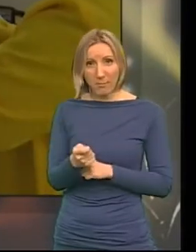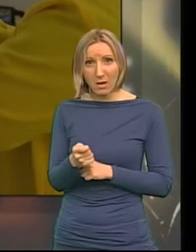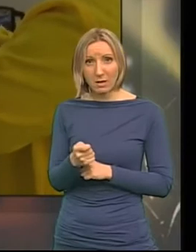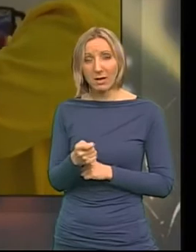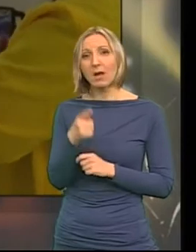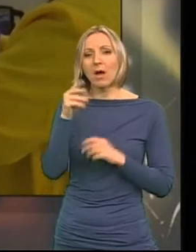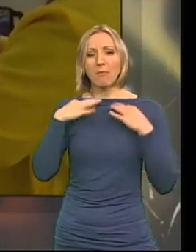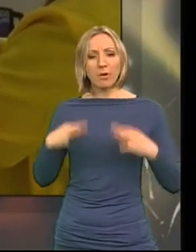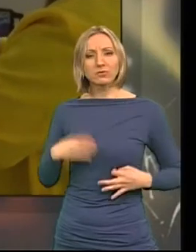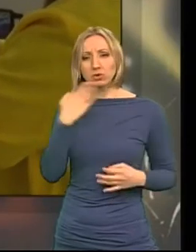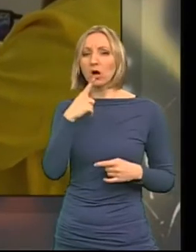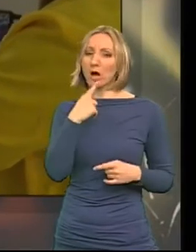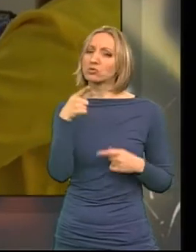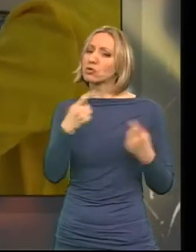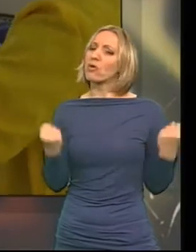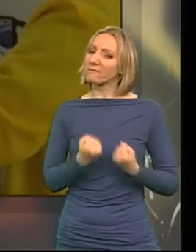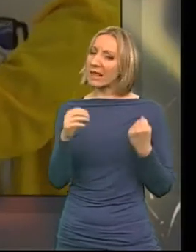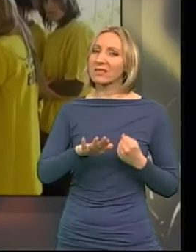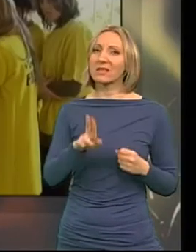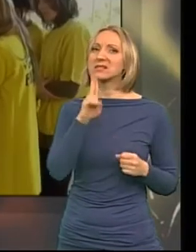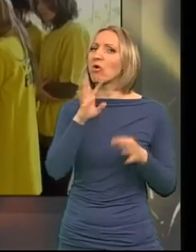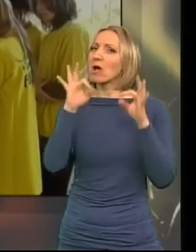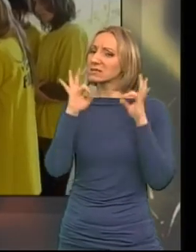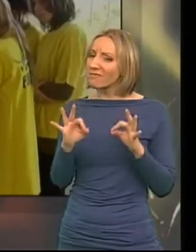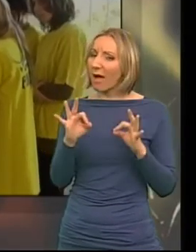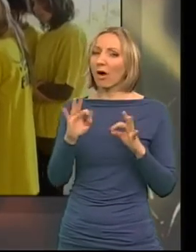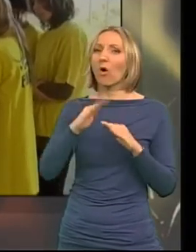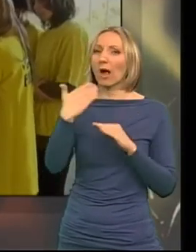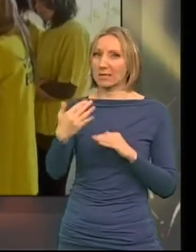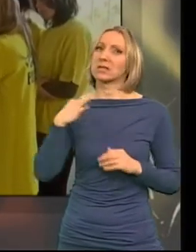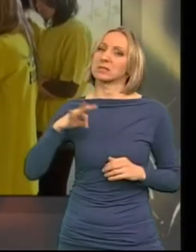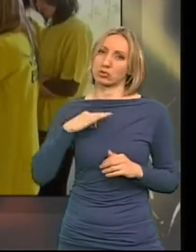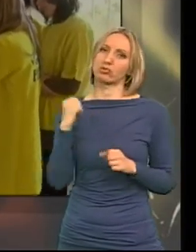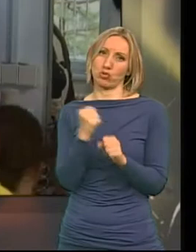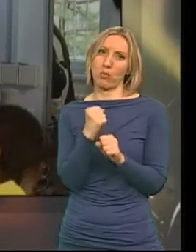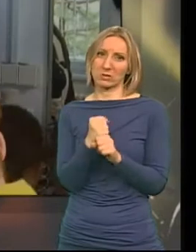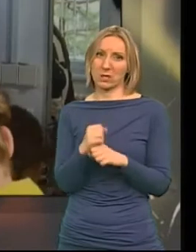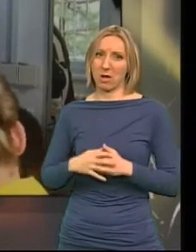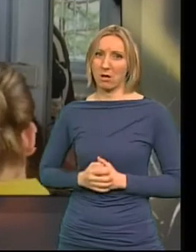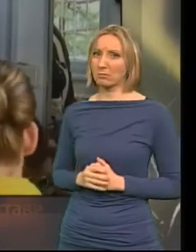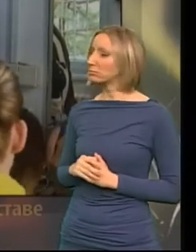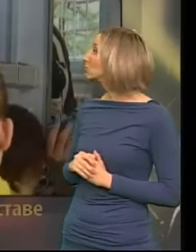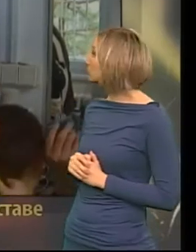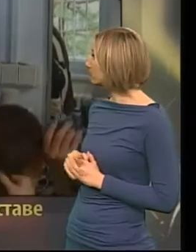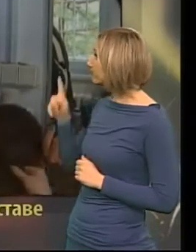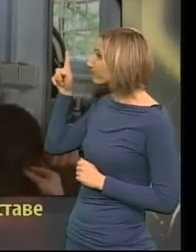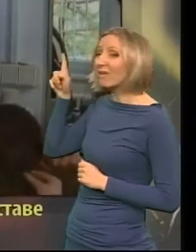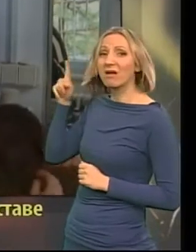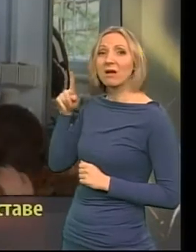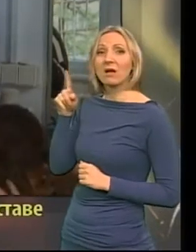škole ističu da je reč o vrednoj deci koja svakako kasnije zaslužuju posao. Da li ova materijalna